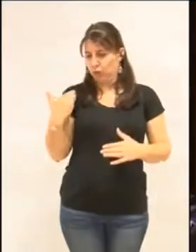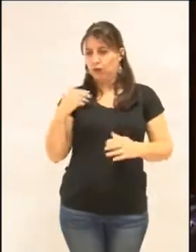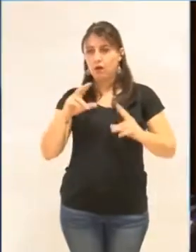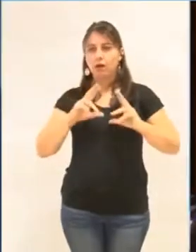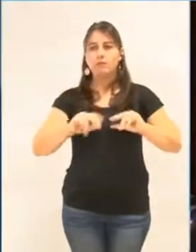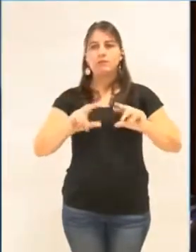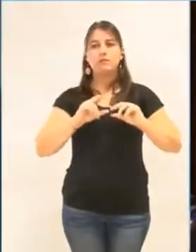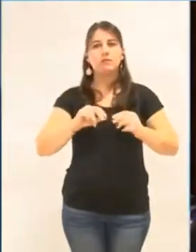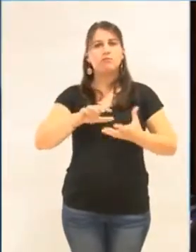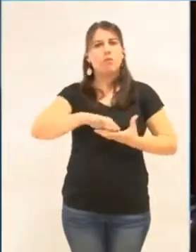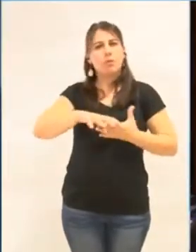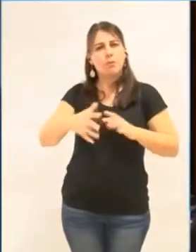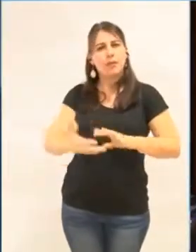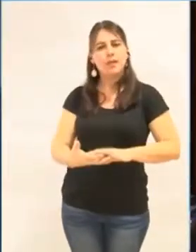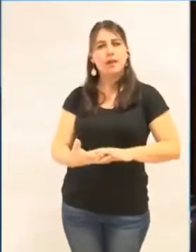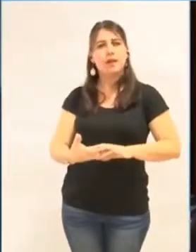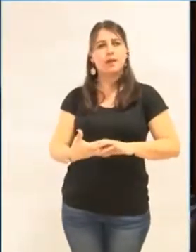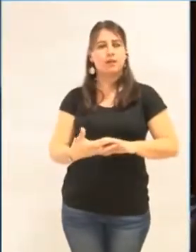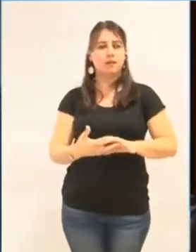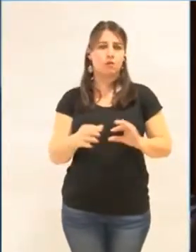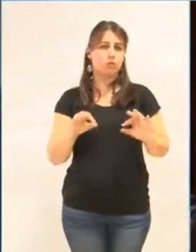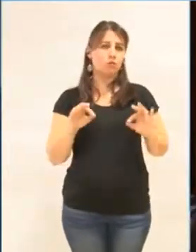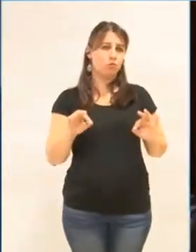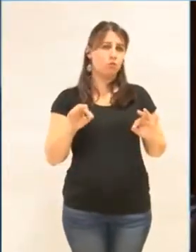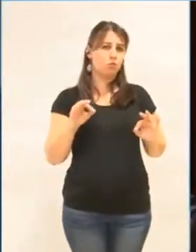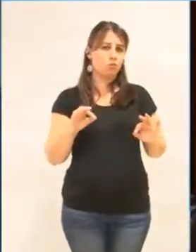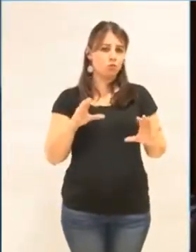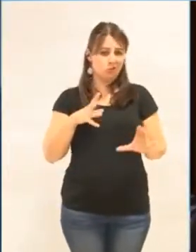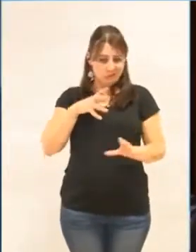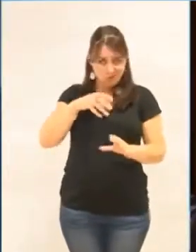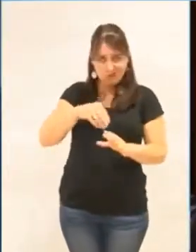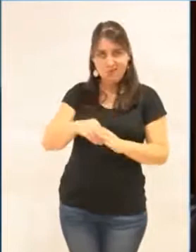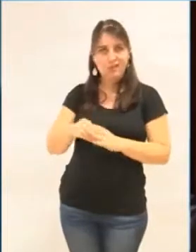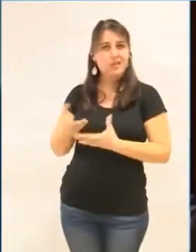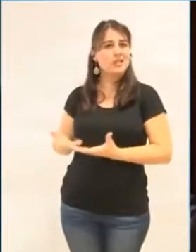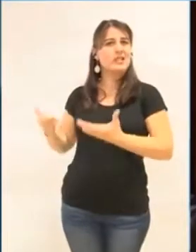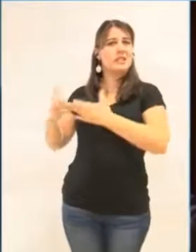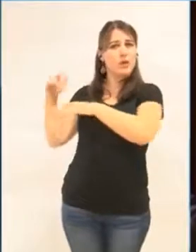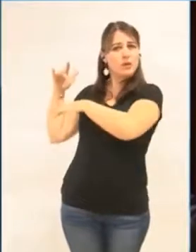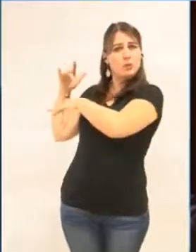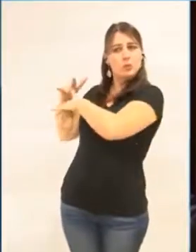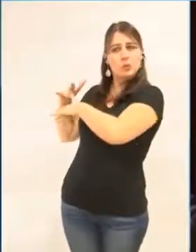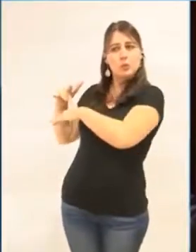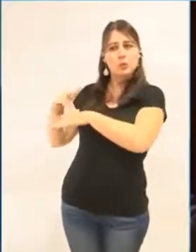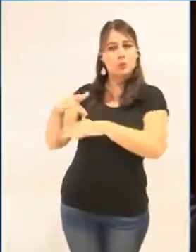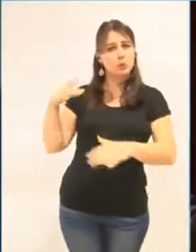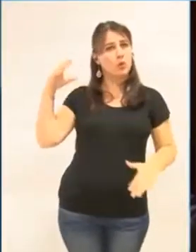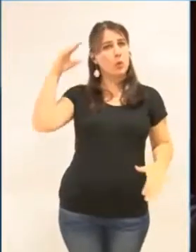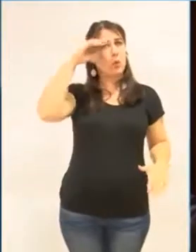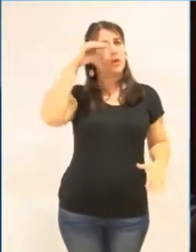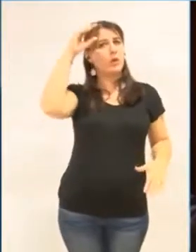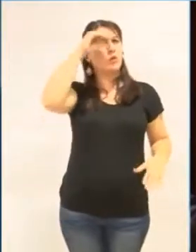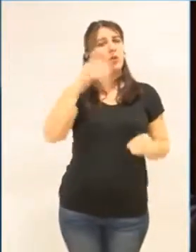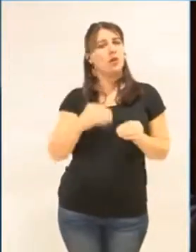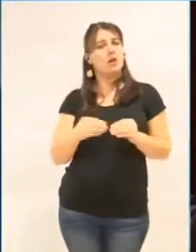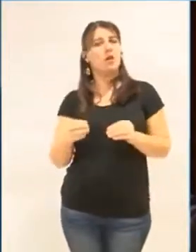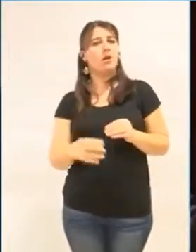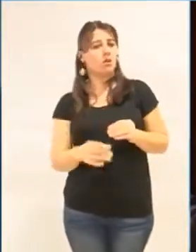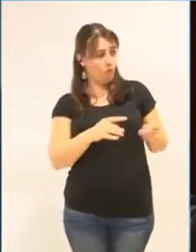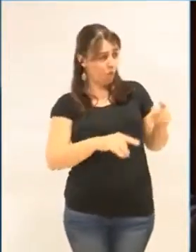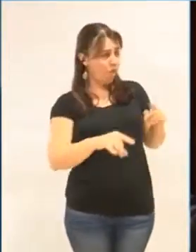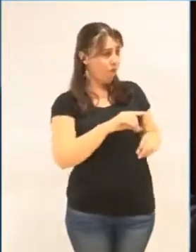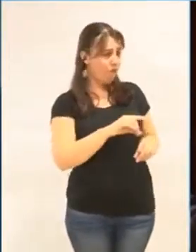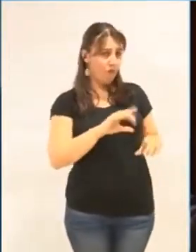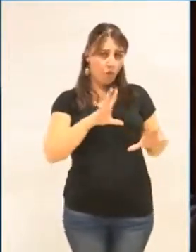l'heure intègre aussi l'oubli de situations que nous avons traversées et que vous avez traversées. On sait que notre